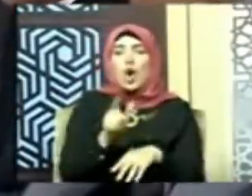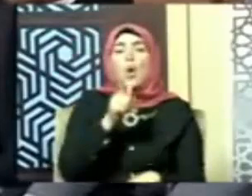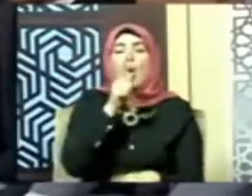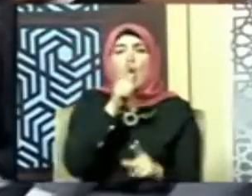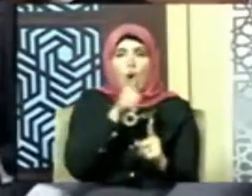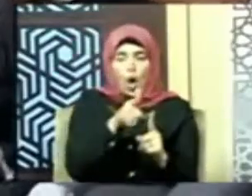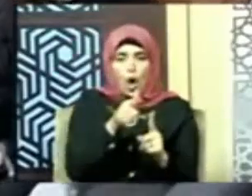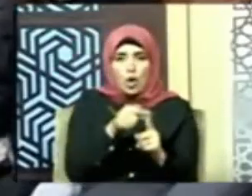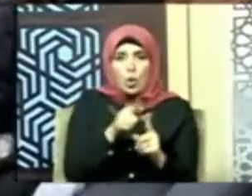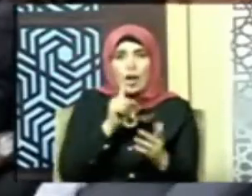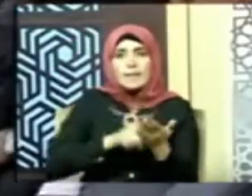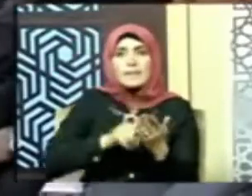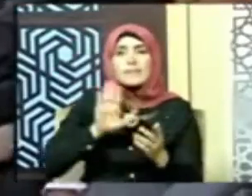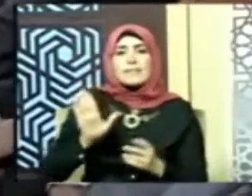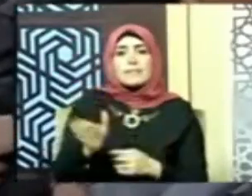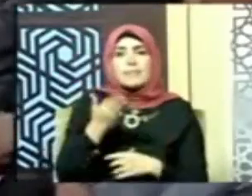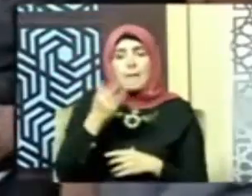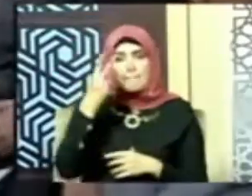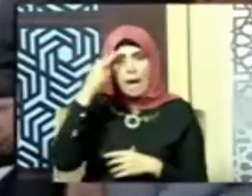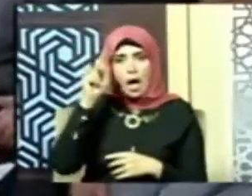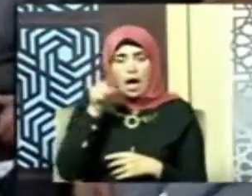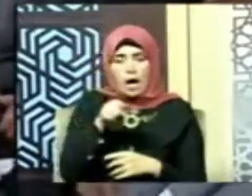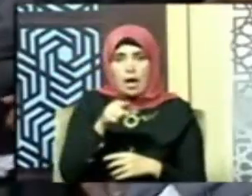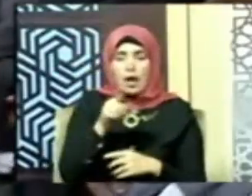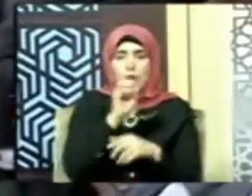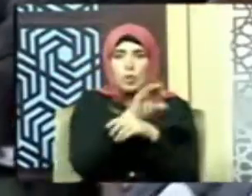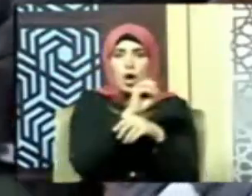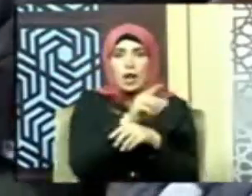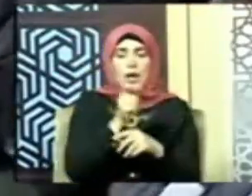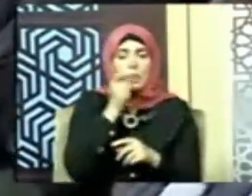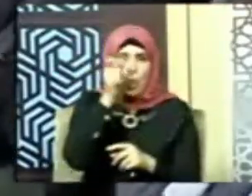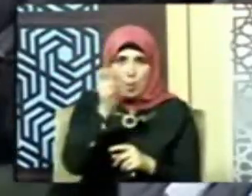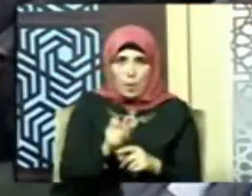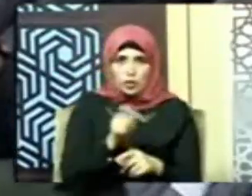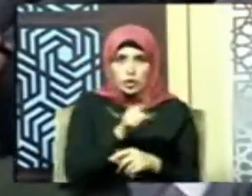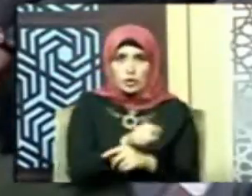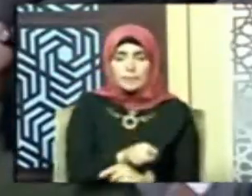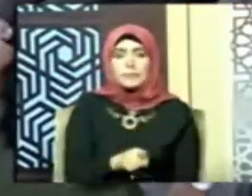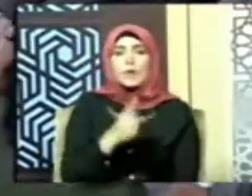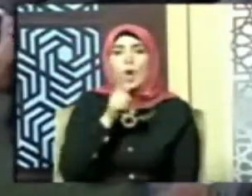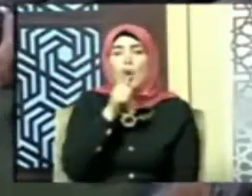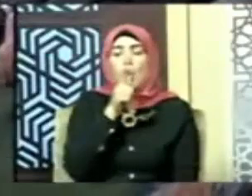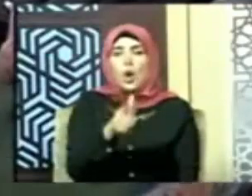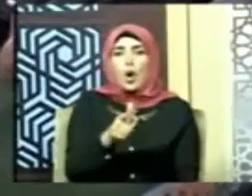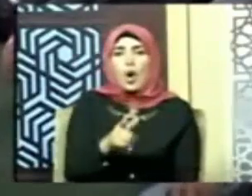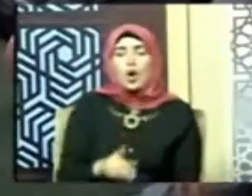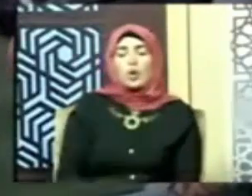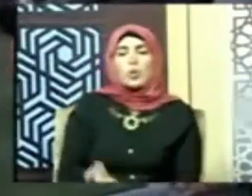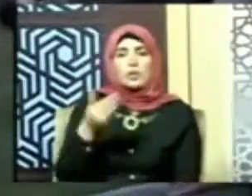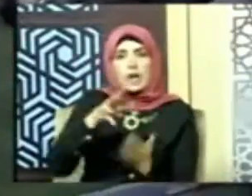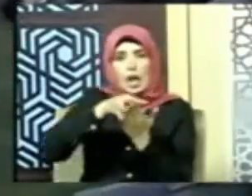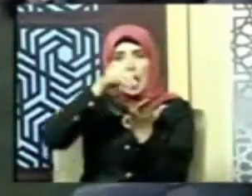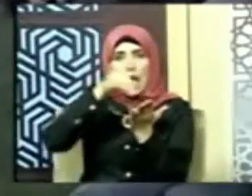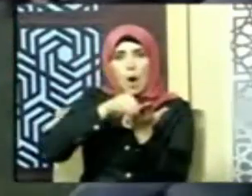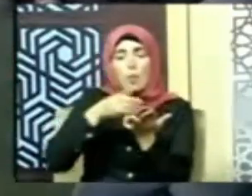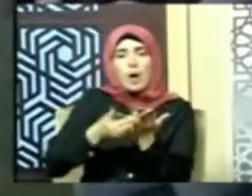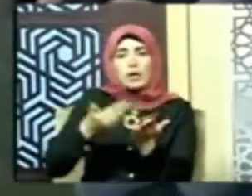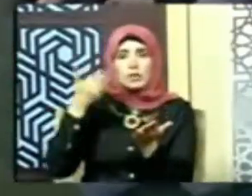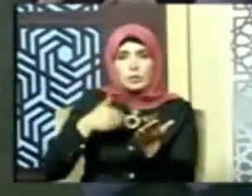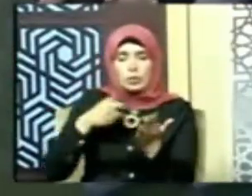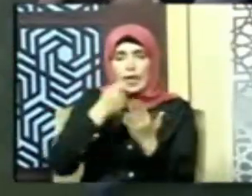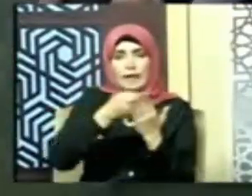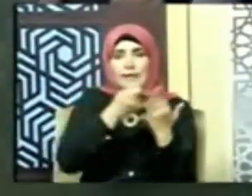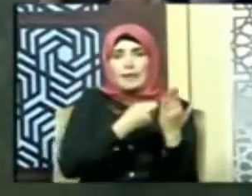وقالوا: إنما يعلمه بشر. وقالوا: أساطير الأولين